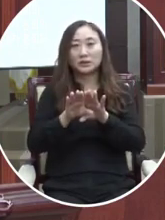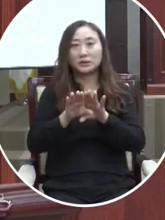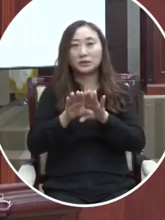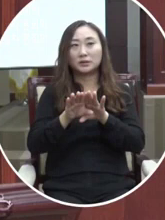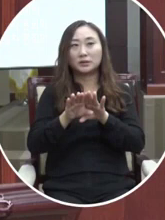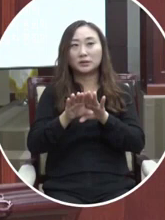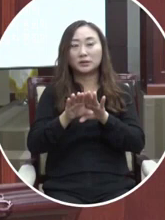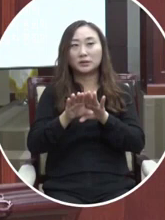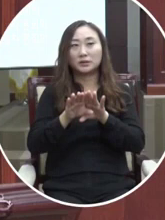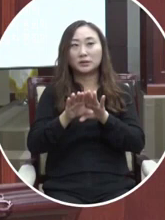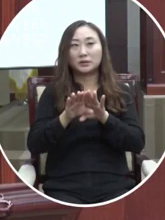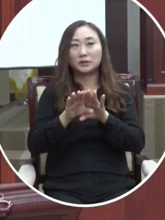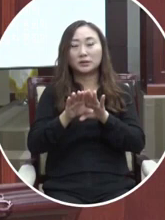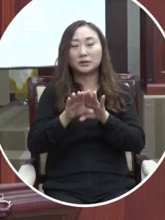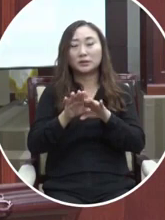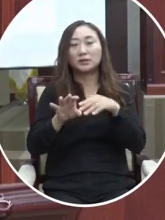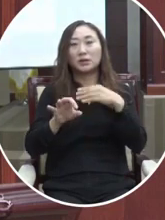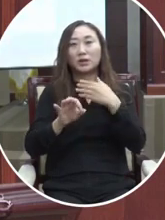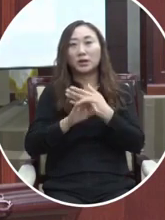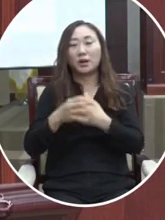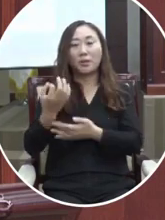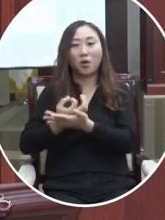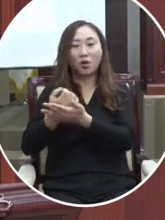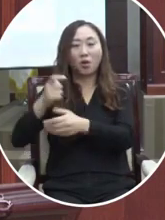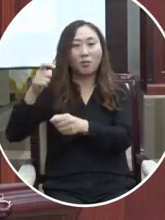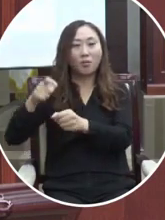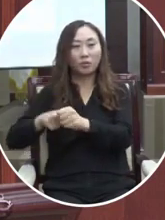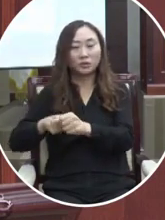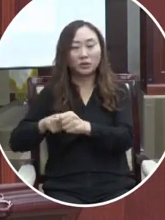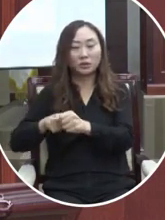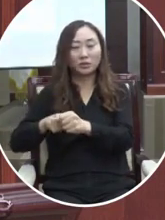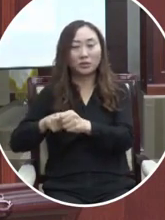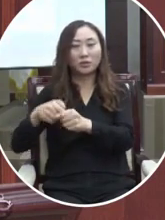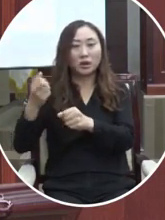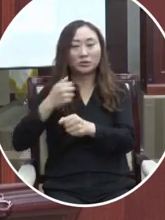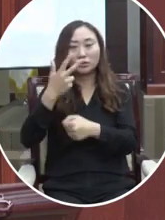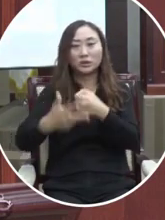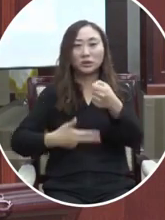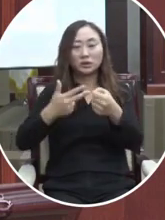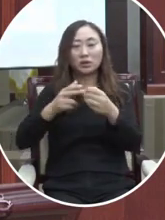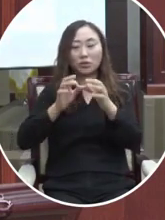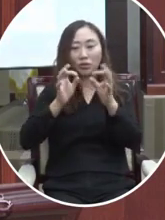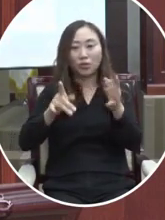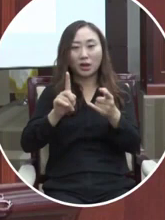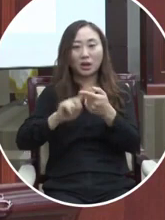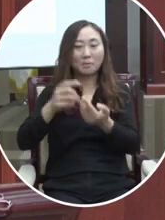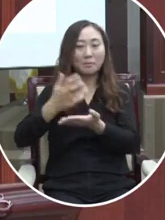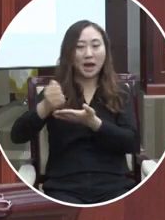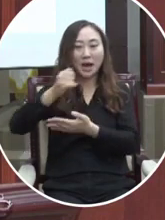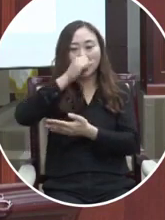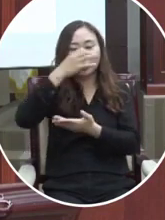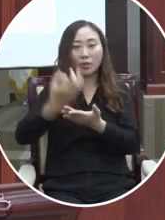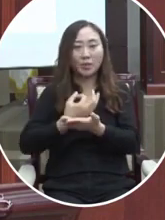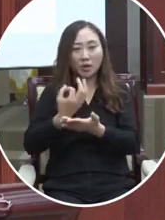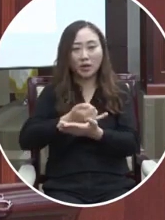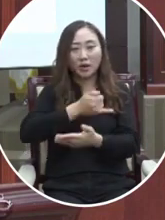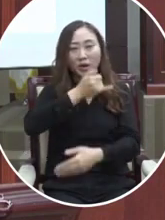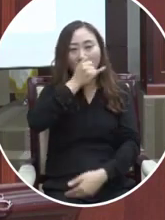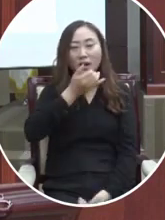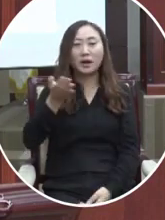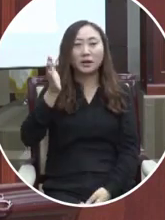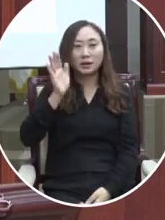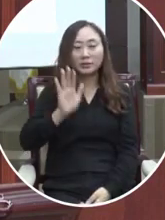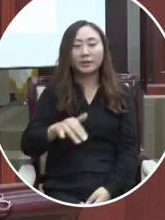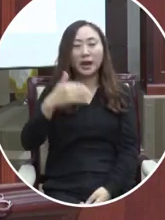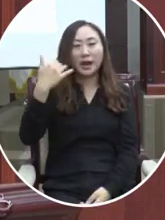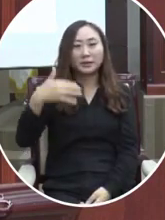영업 영리법인으로 둔갑하여 무려 7년 동안 농구민들의 복지권을 빼앗아 돈벌이를 했으면서도